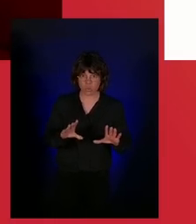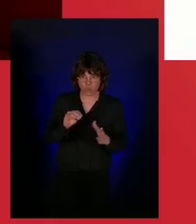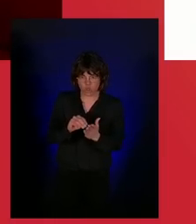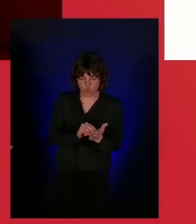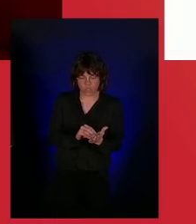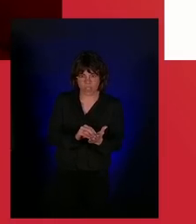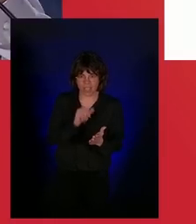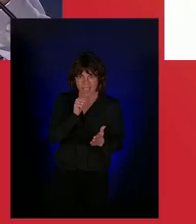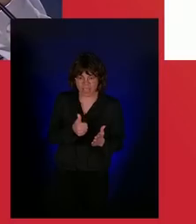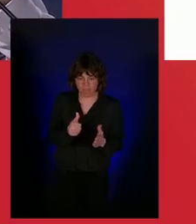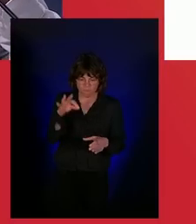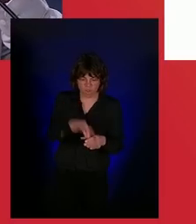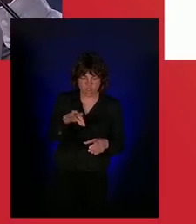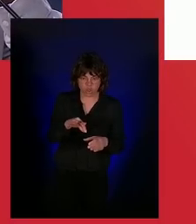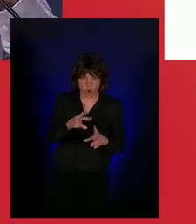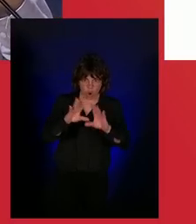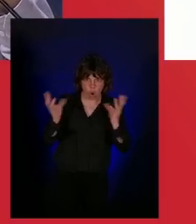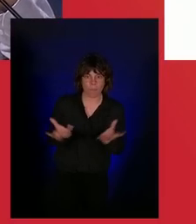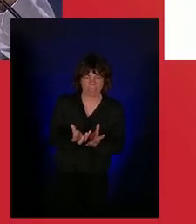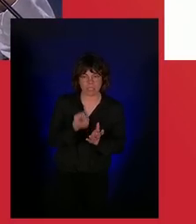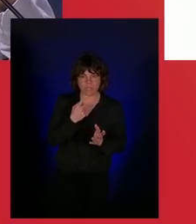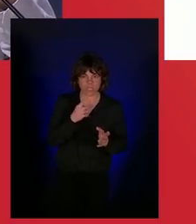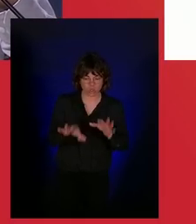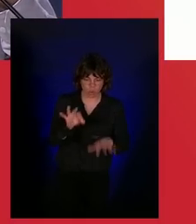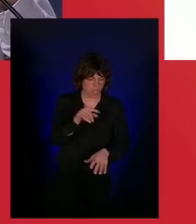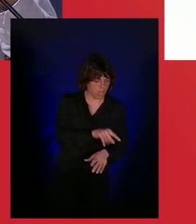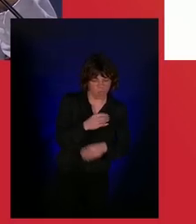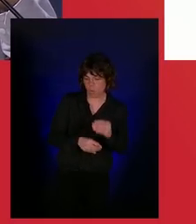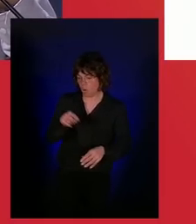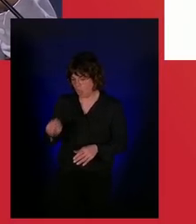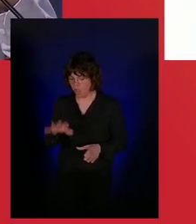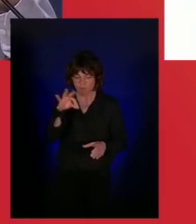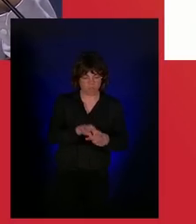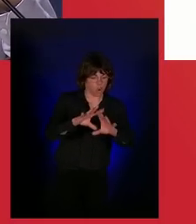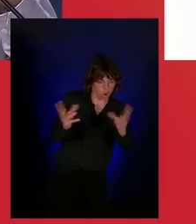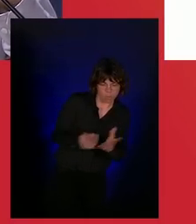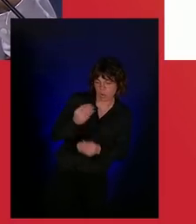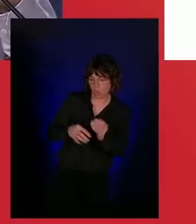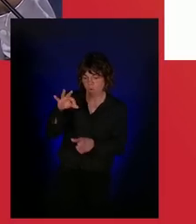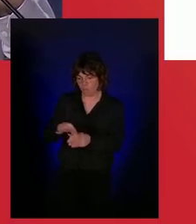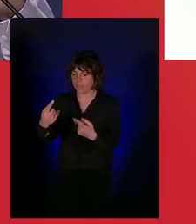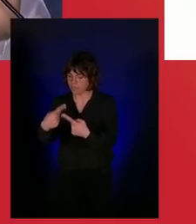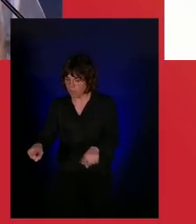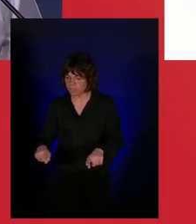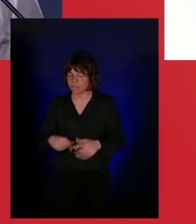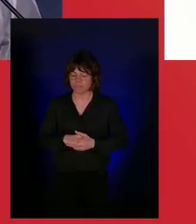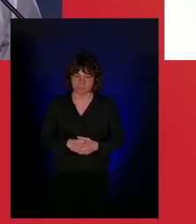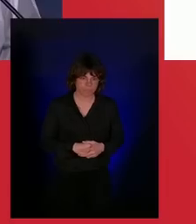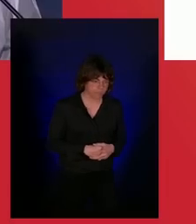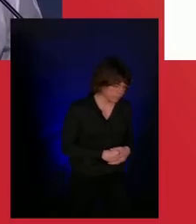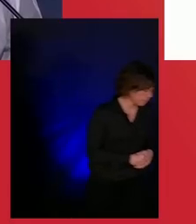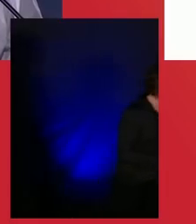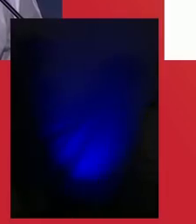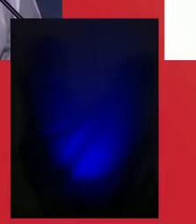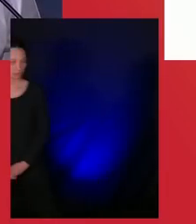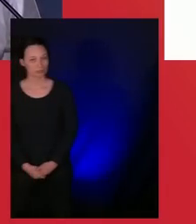dans la partie vote global, c'est-à-dire que c'est soit l'un soit l'autre, hein. Soit c'est un vote global, soit c'est un vote différencié. Si vous